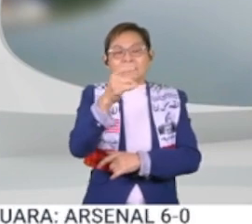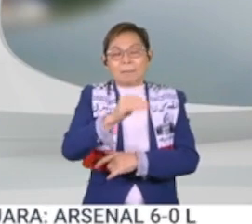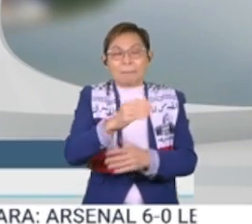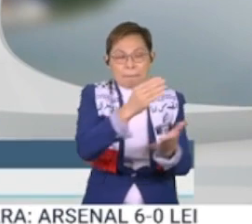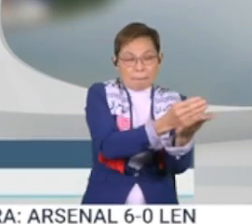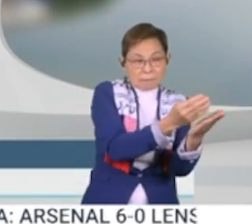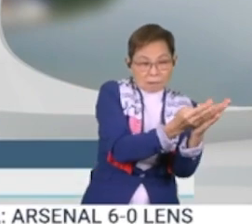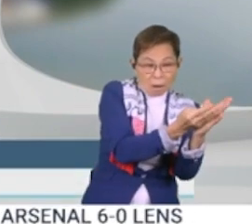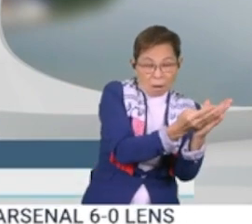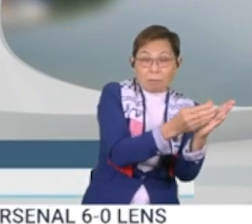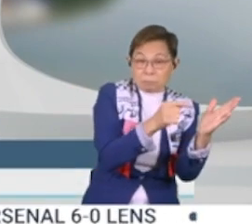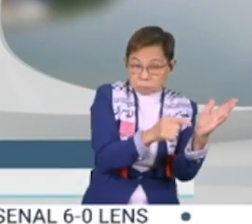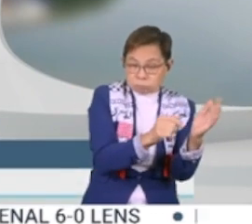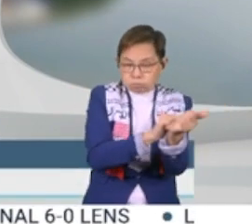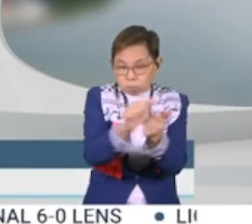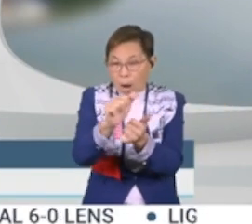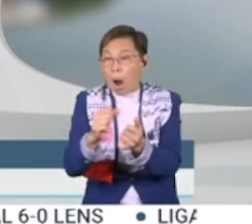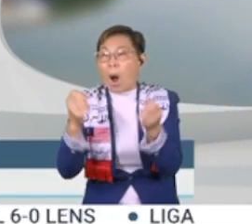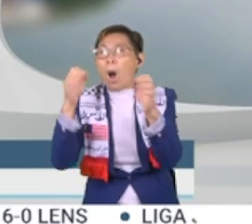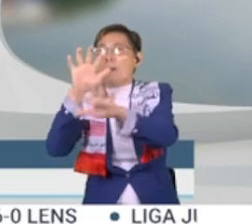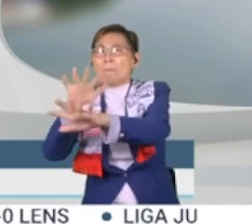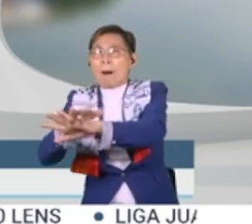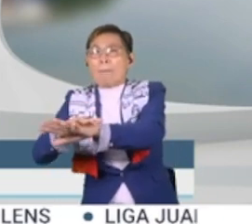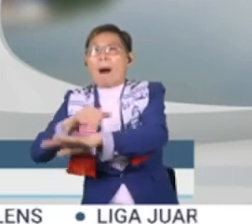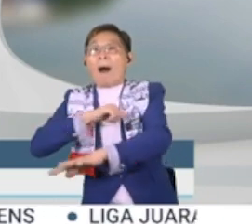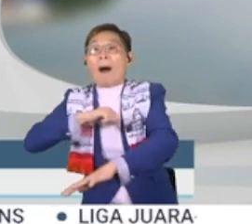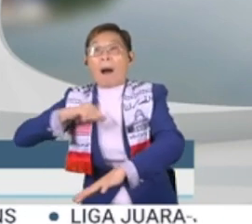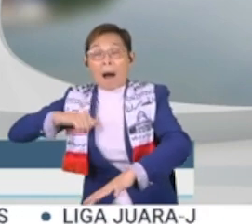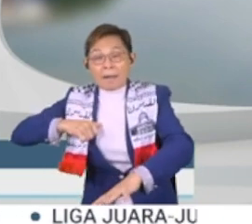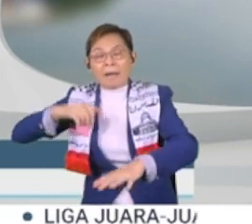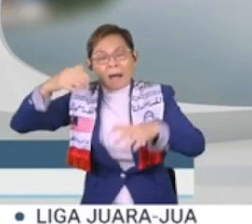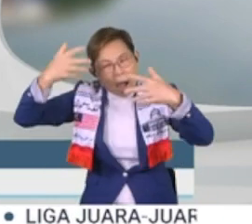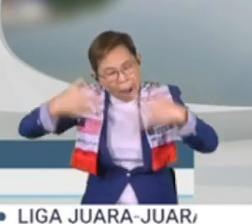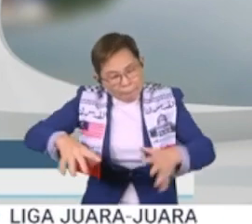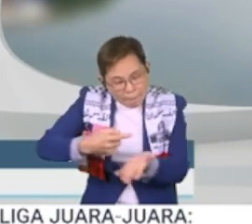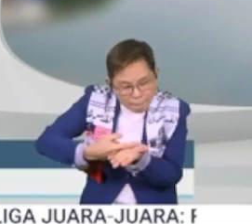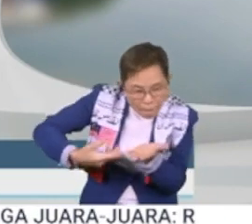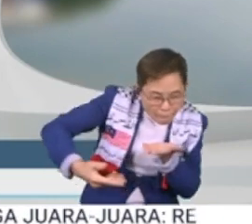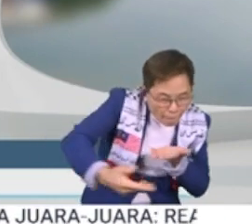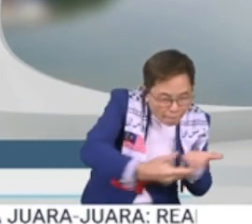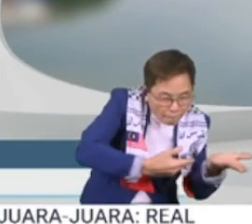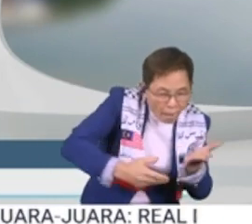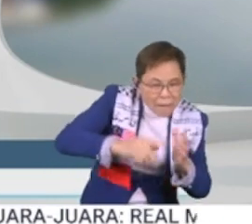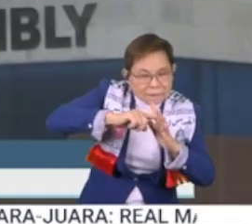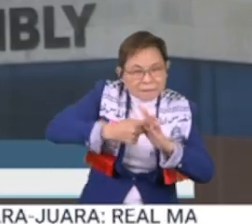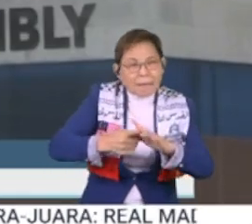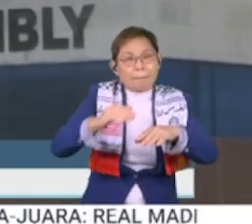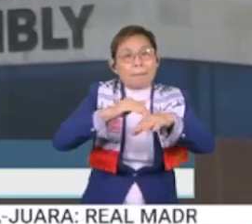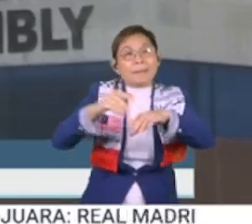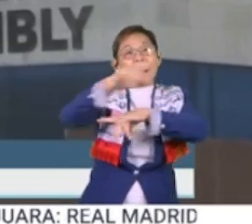diluluskan dengan suara majoriti ahli mesyuarat selepas dibahaskan sejak isnin